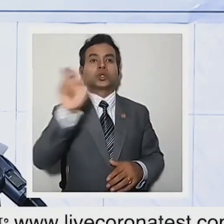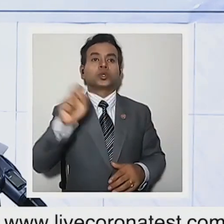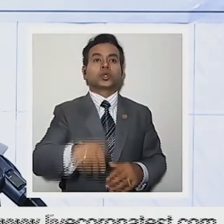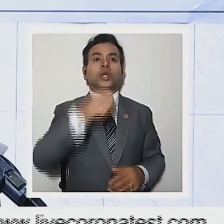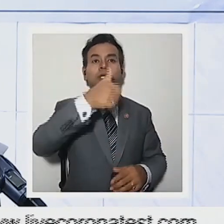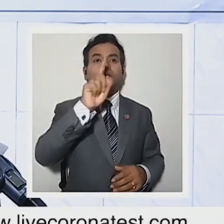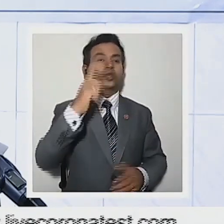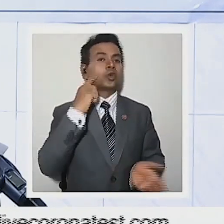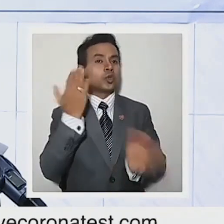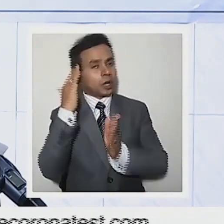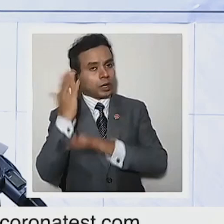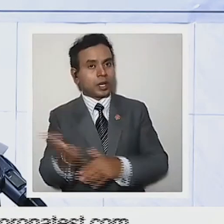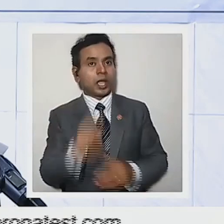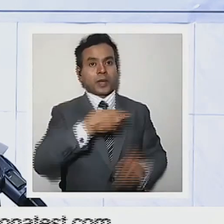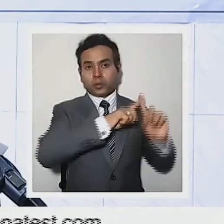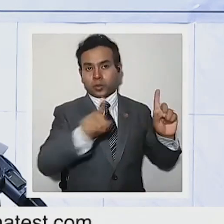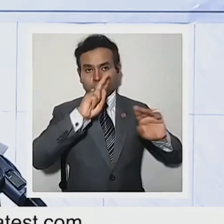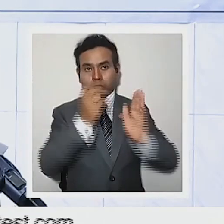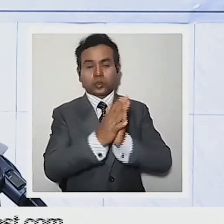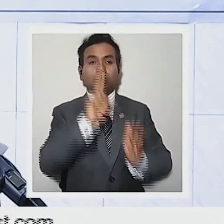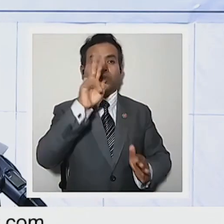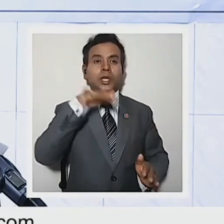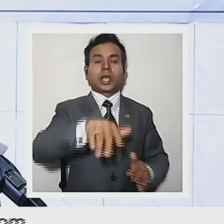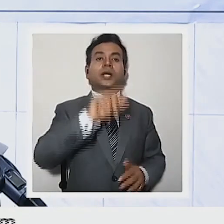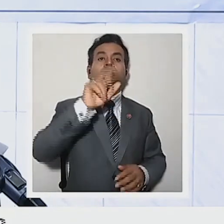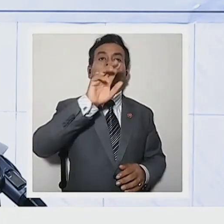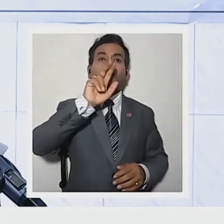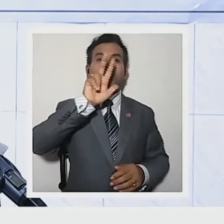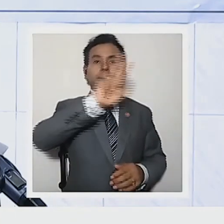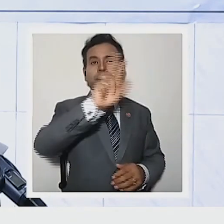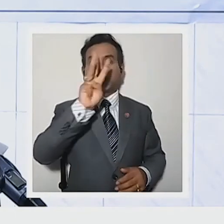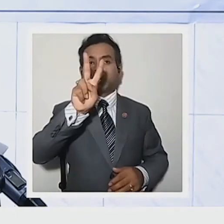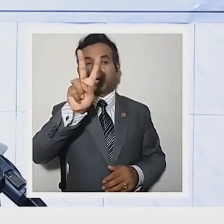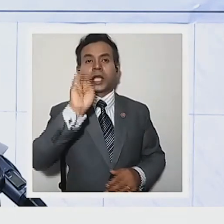৪০,৮৮,৮৪৮ জন, মৃত্যুবরণ করেছেন ৪,২৬১ জন ২৪ ঘন্টা এবং এ পর্যন্ত